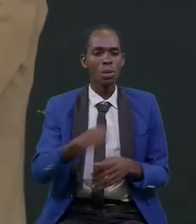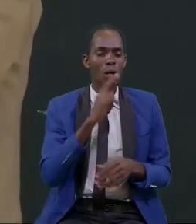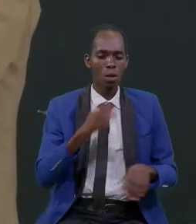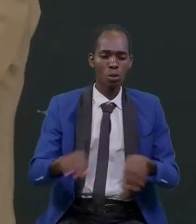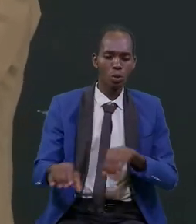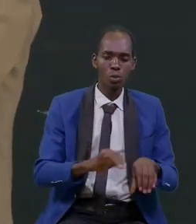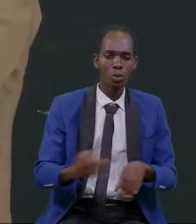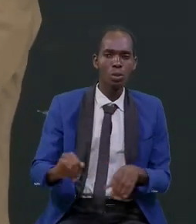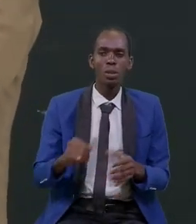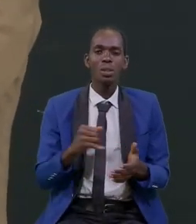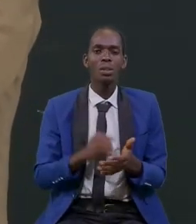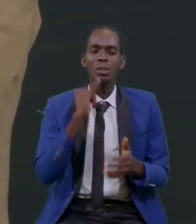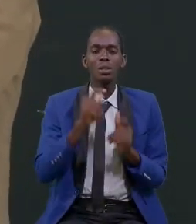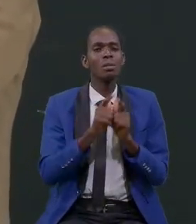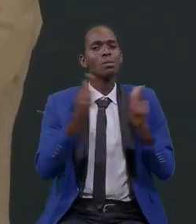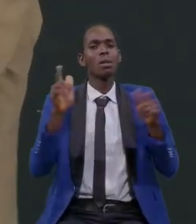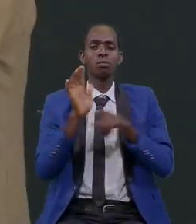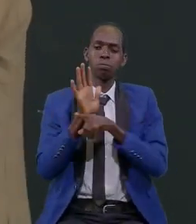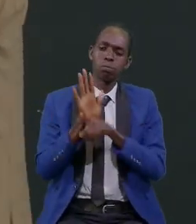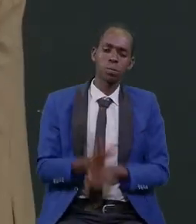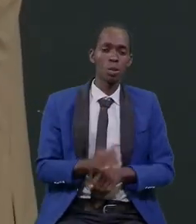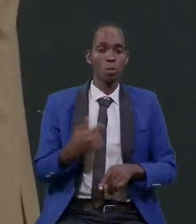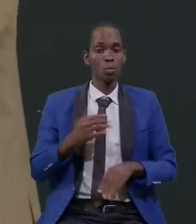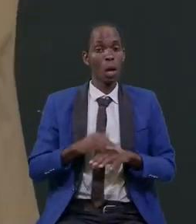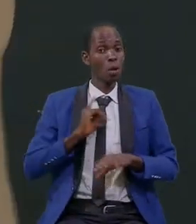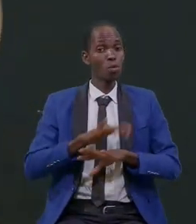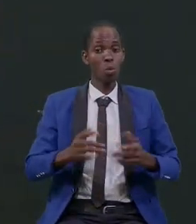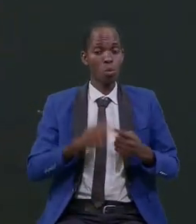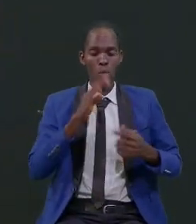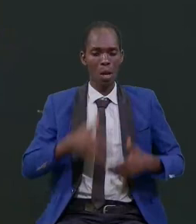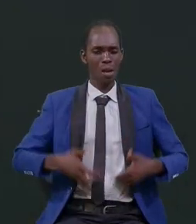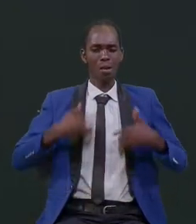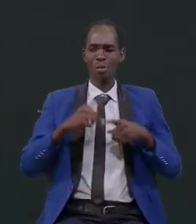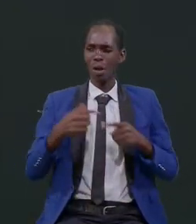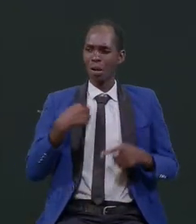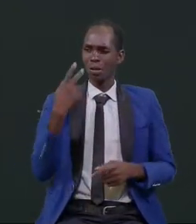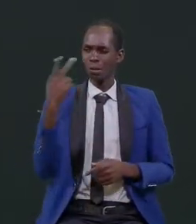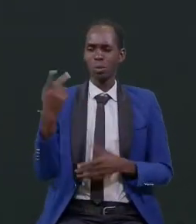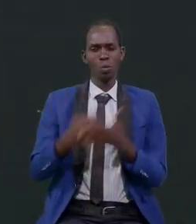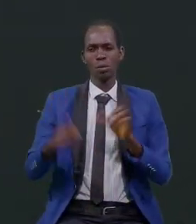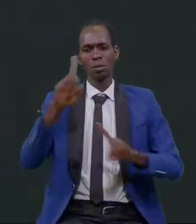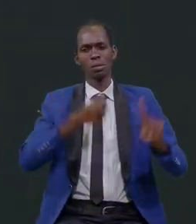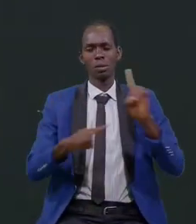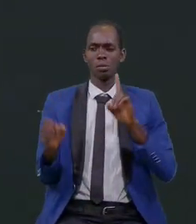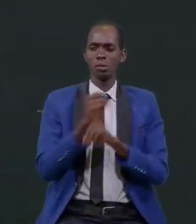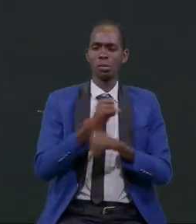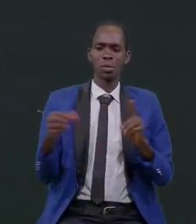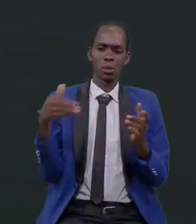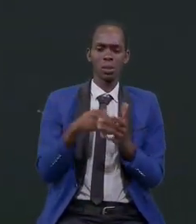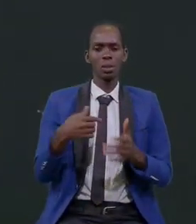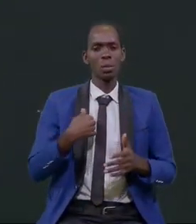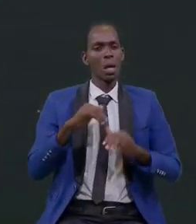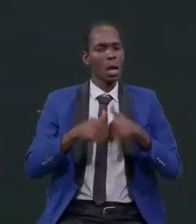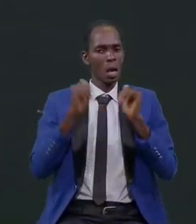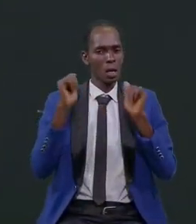c'est une grande pression sur moi. Je ne voulais pas me mettre en colère avant. Mais à cause de ce qu'ils disent là, comment est-ce que quelqu'un